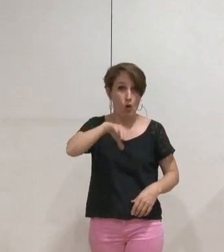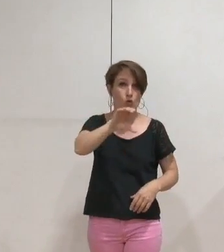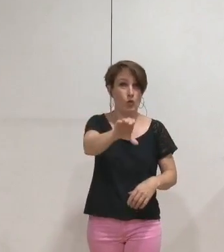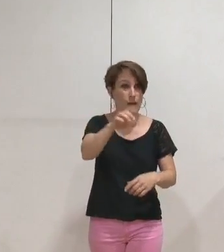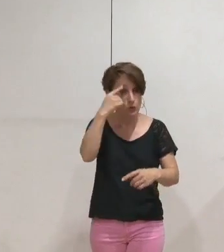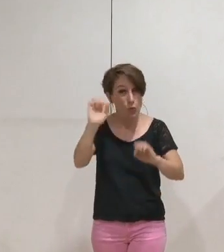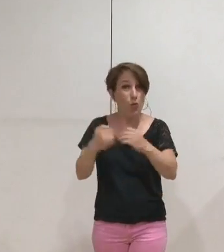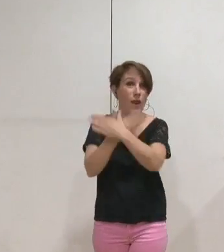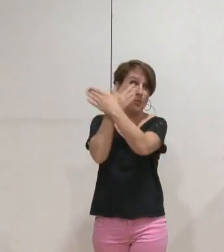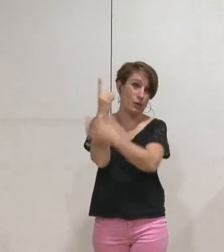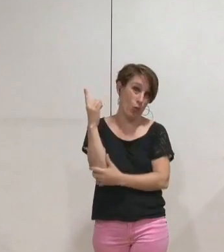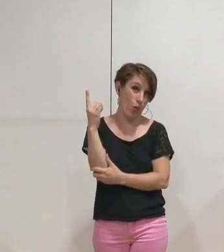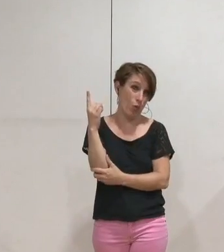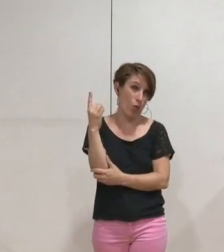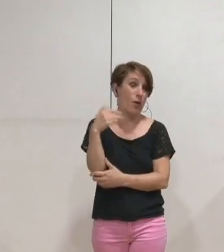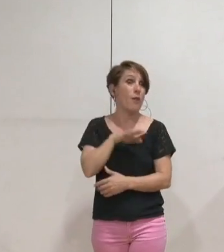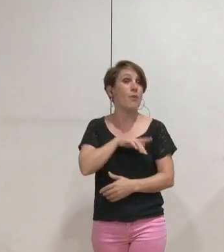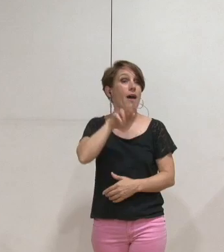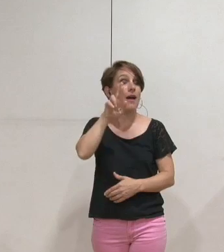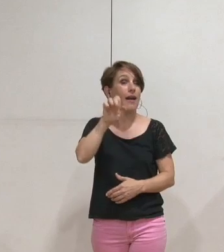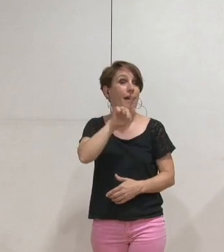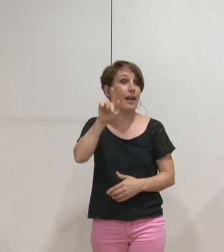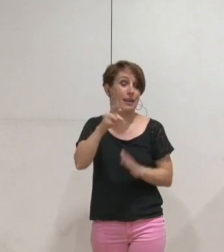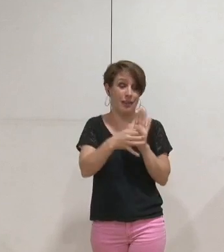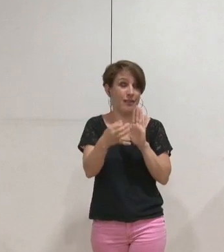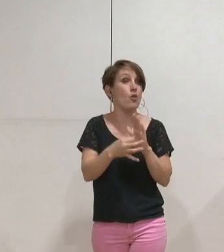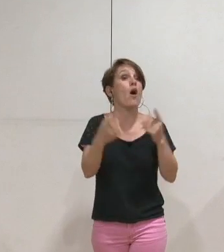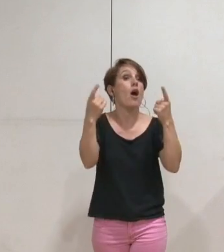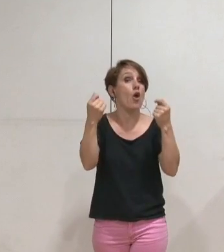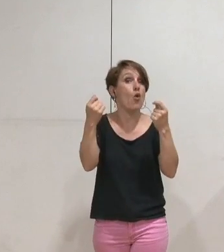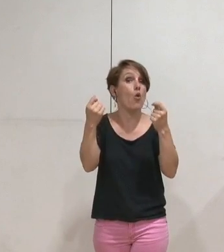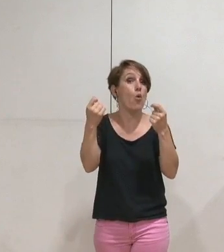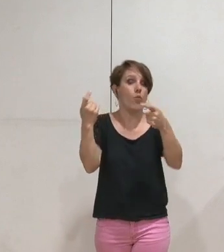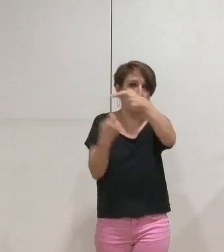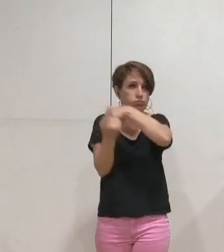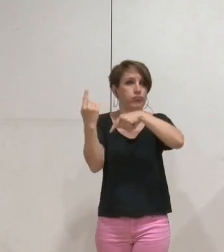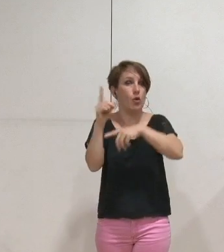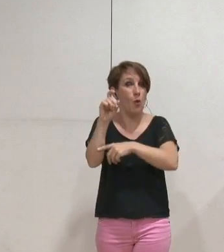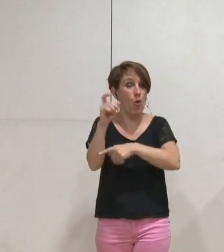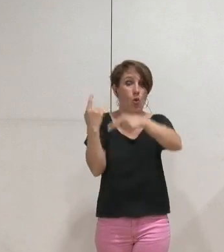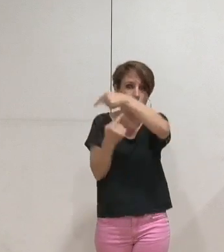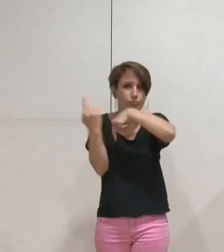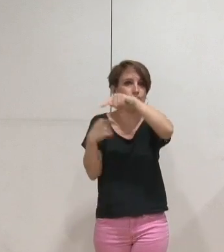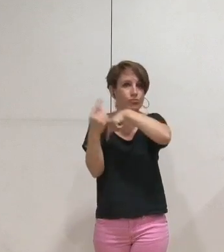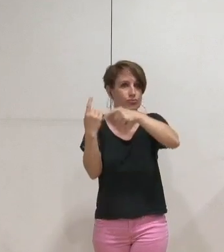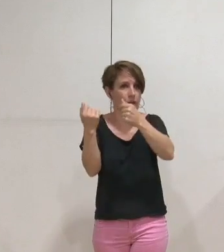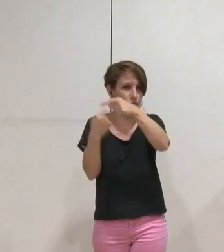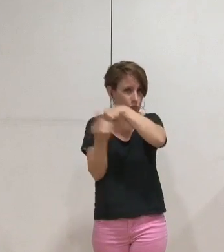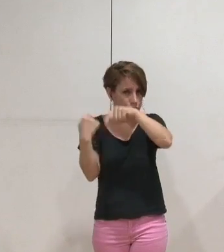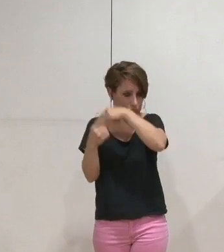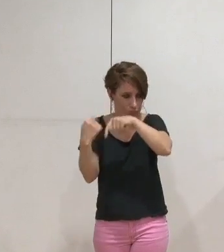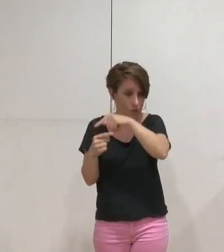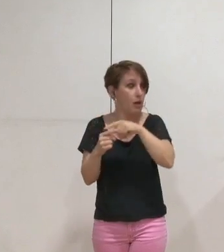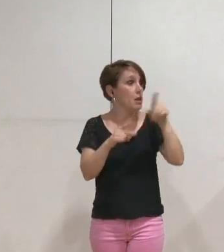la Métro en vertu de cette règle que l'eau va à l'eau simplement ça impacte aussi quelque chose d' fondamental et ni monsieur